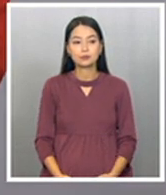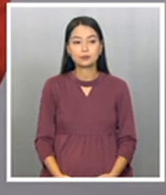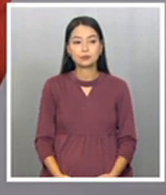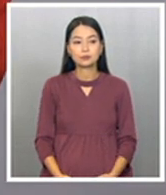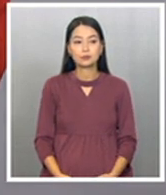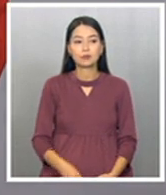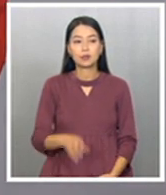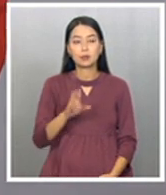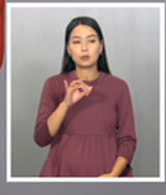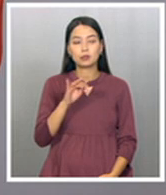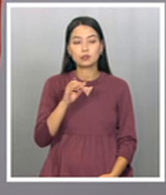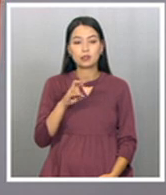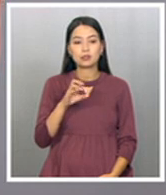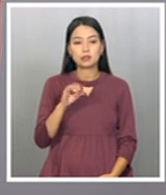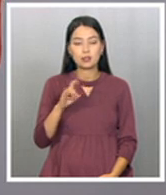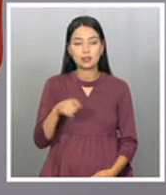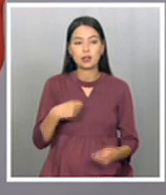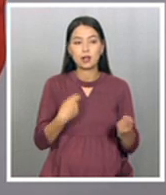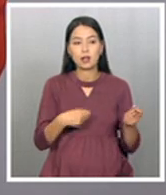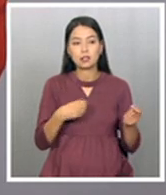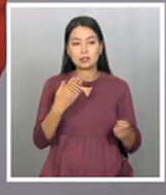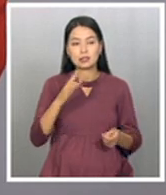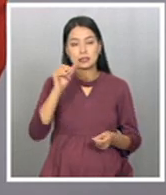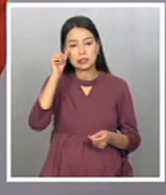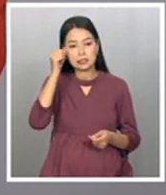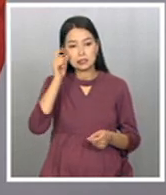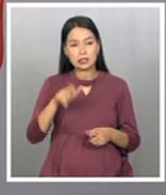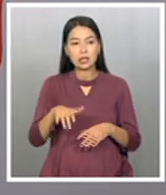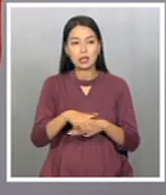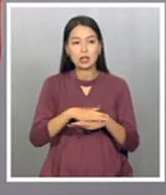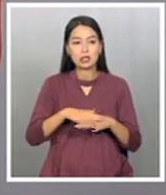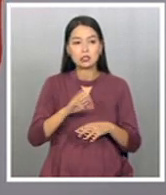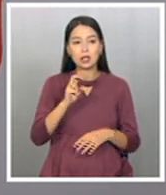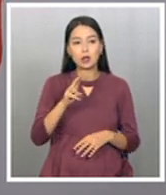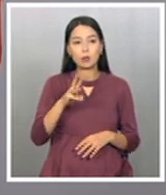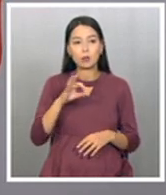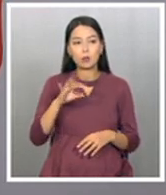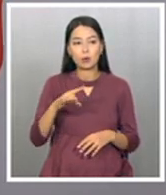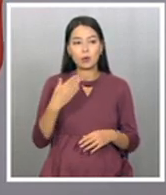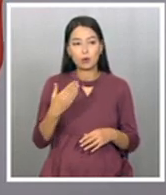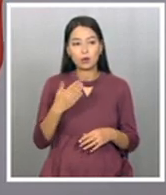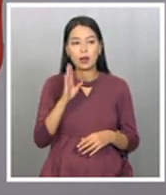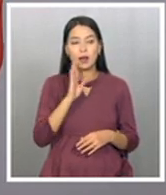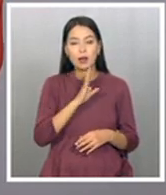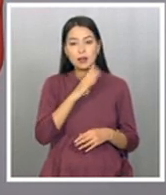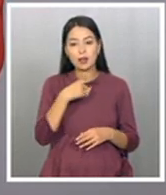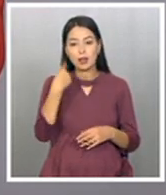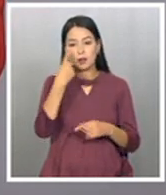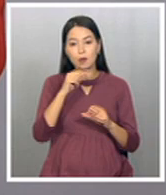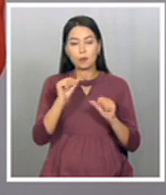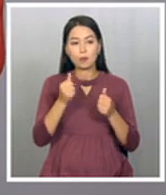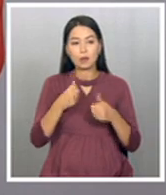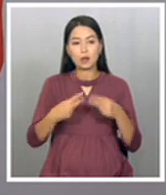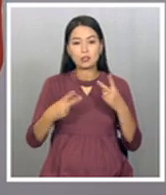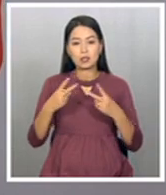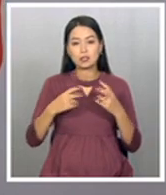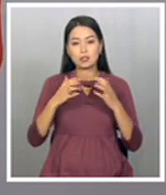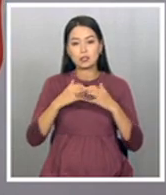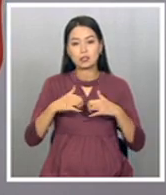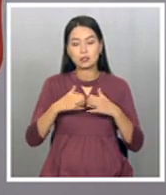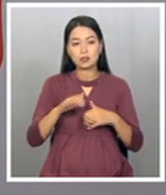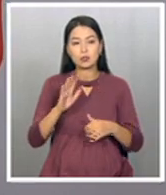Біржан Сара айтысымен қырғыз халқының ақмыр жырындағы әйел бейнесін салыстыра талдаңыз. Біржан Сара